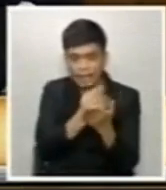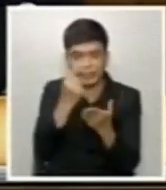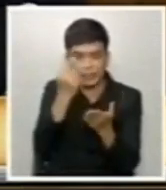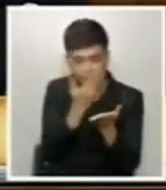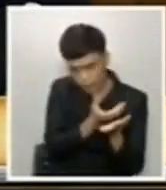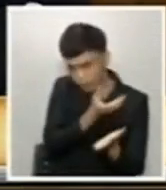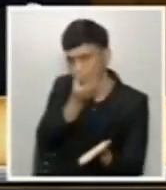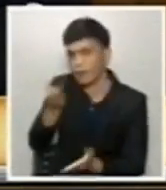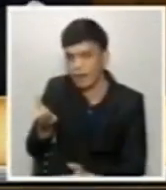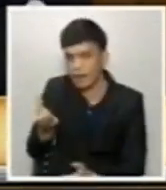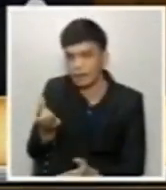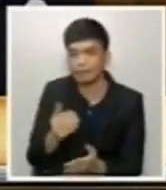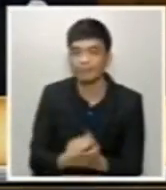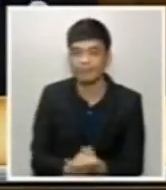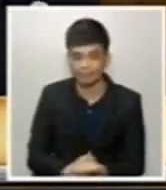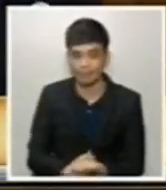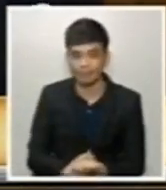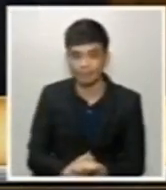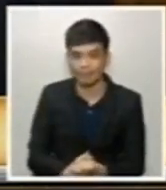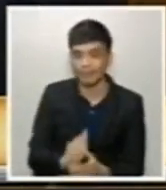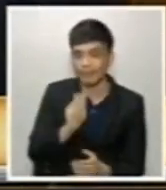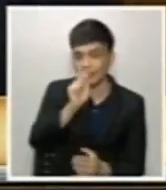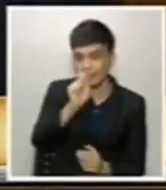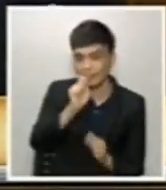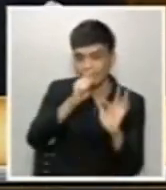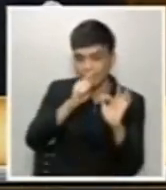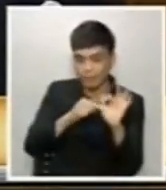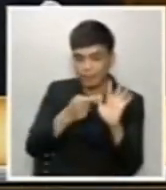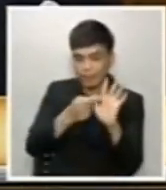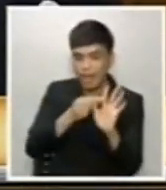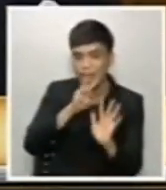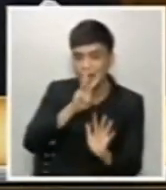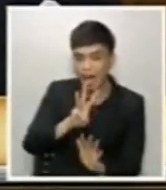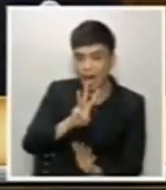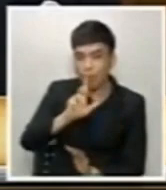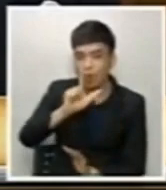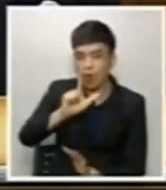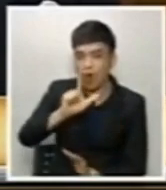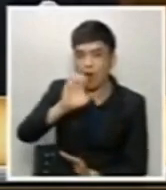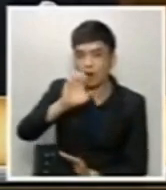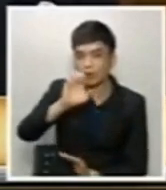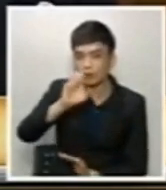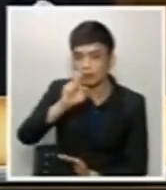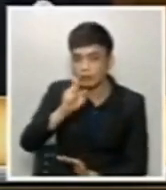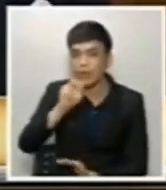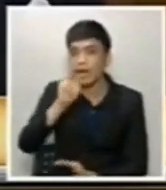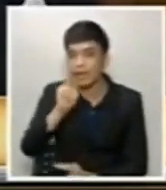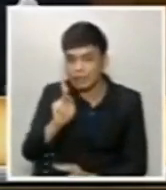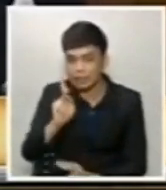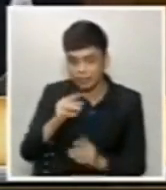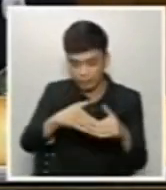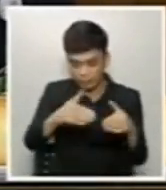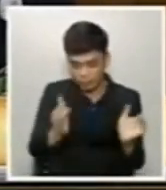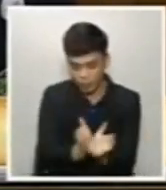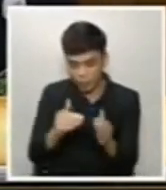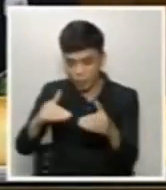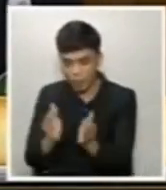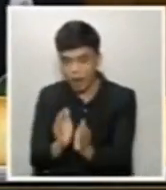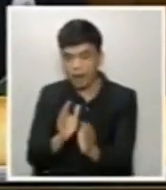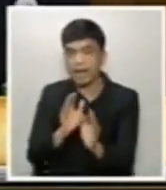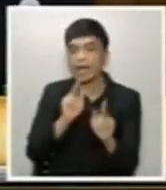ของพื้นที่อ่าวลึกนะครับมีโครงการรวมโครงการเก็บกักน้ำรวมกันอยู่ทั้งหมด8โครงการนะ